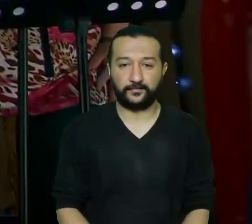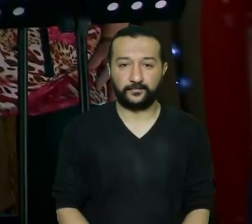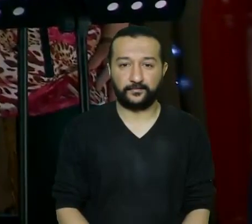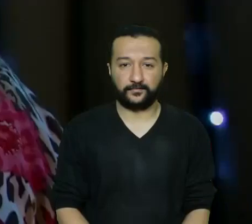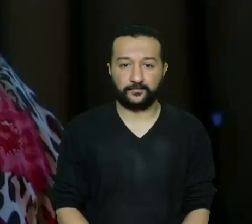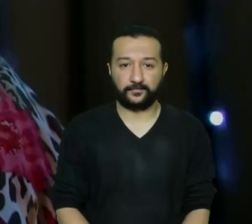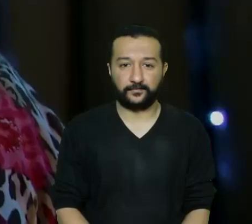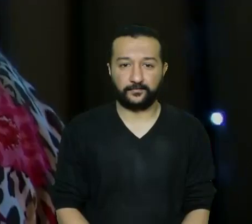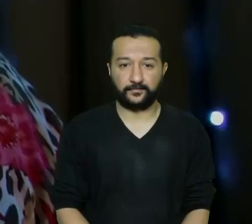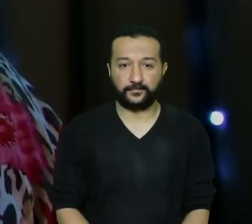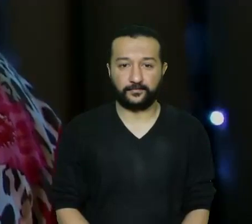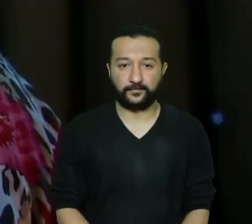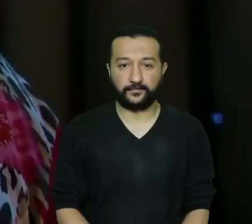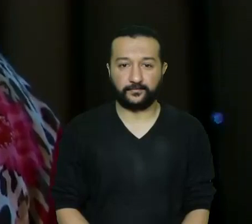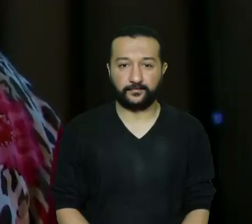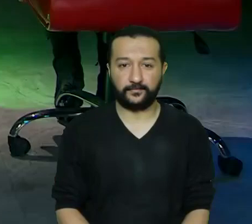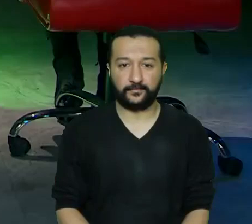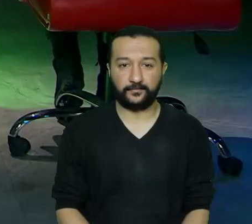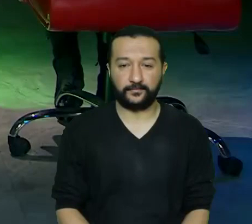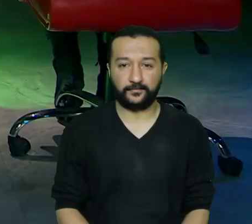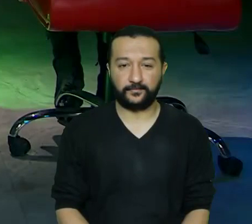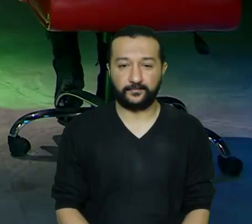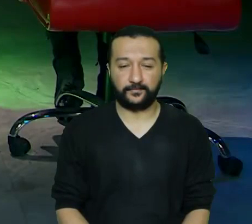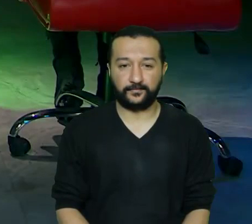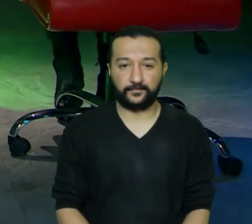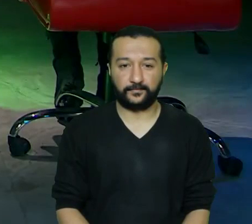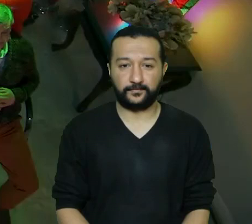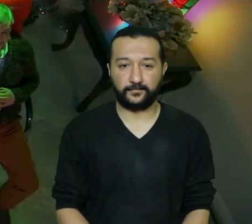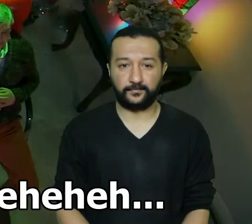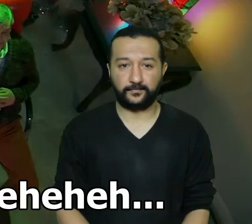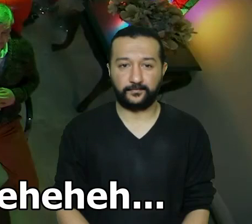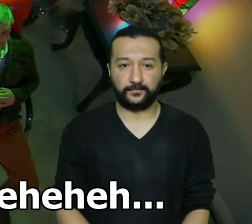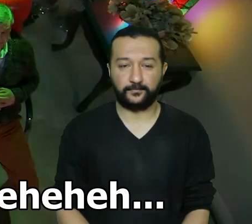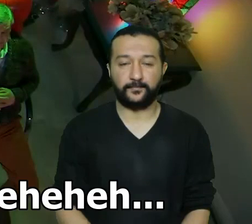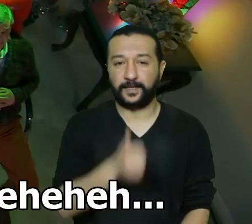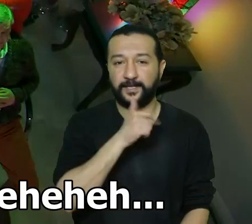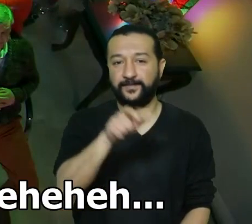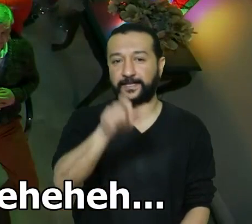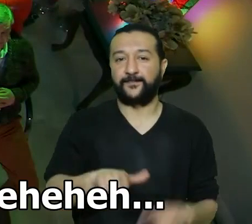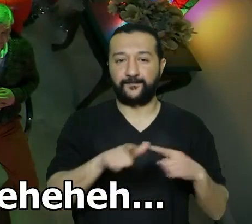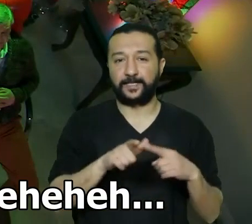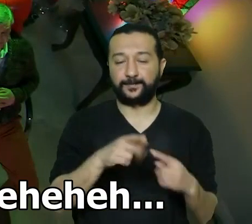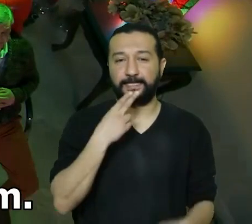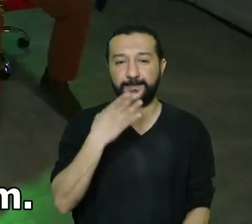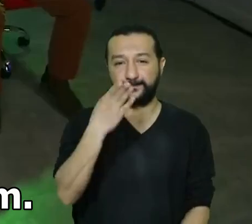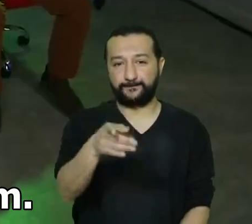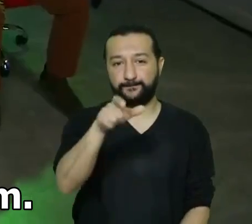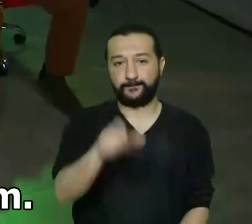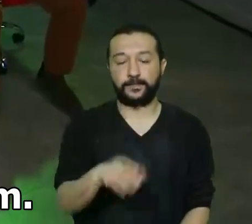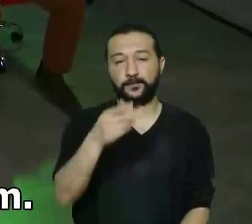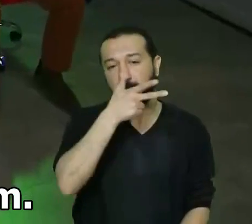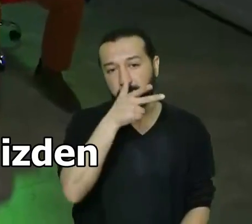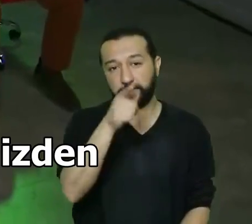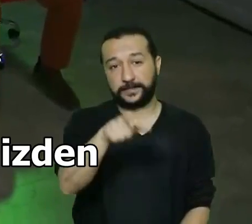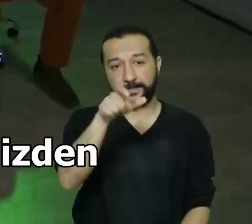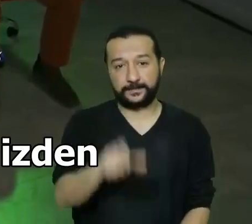aman. Hala dönen yok. Efendim Fatma Hanım, çok